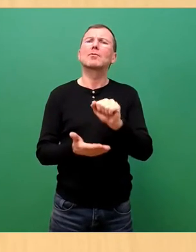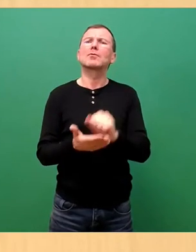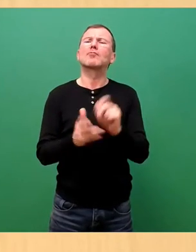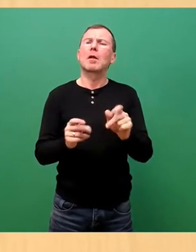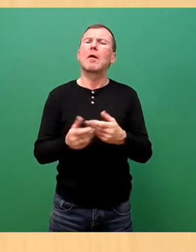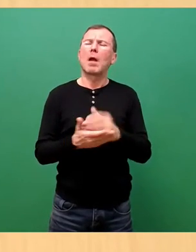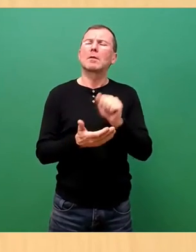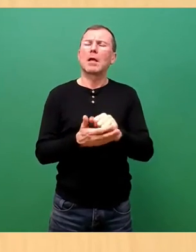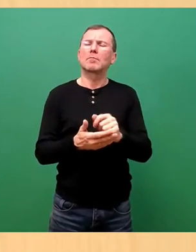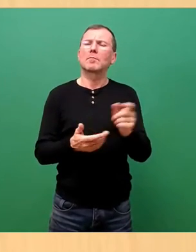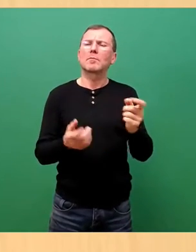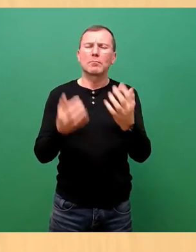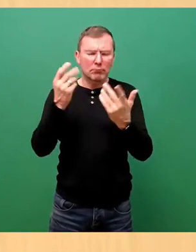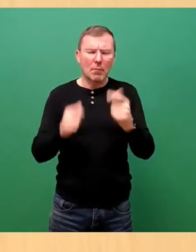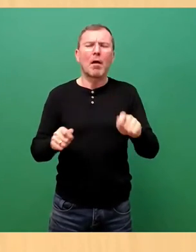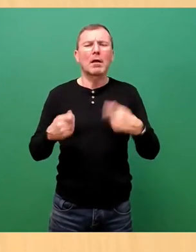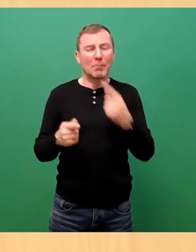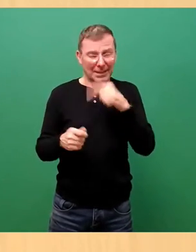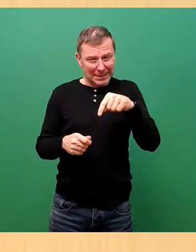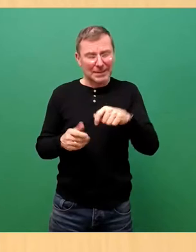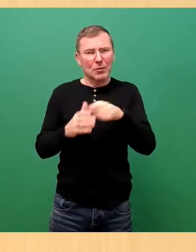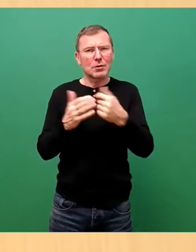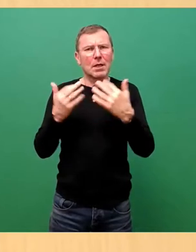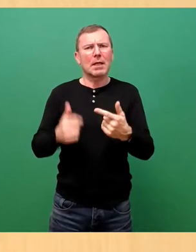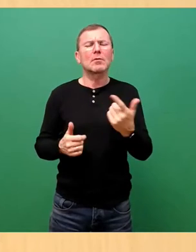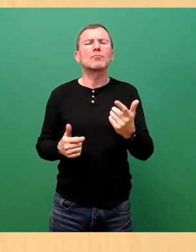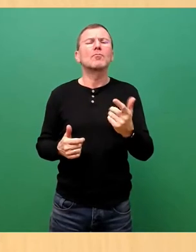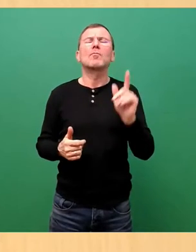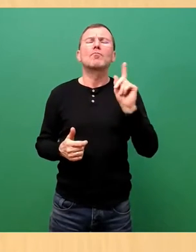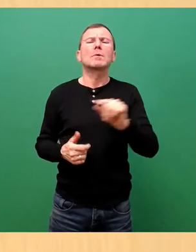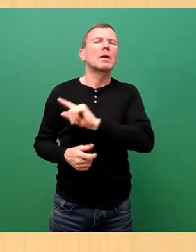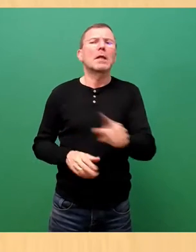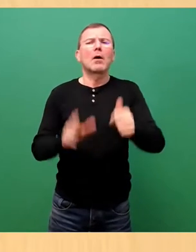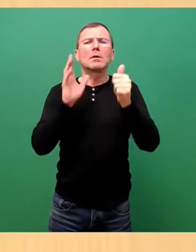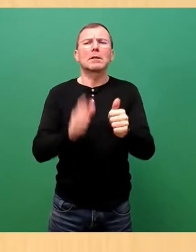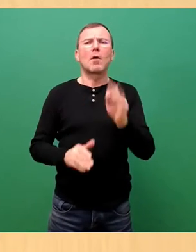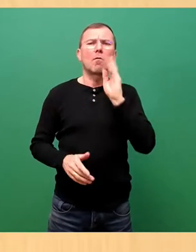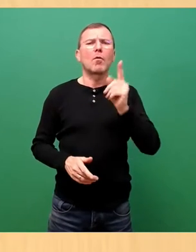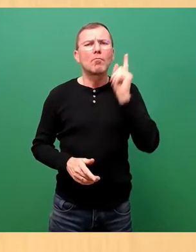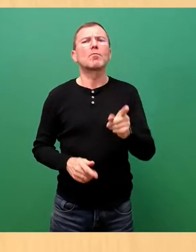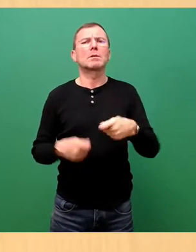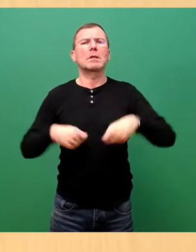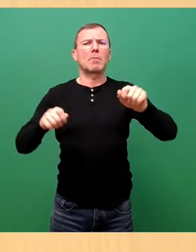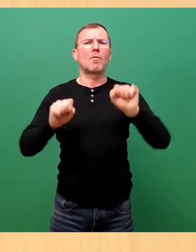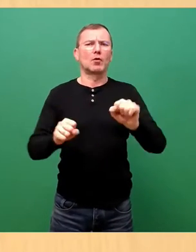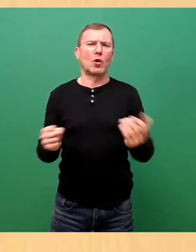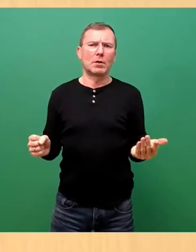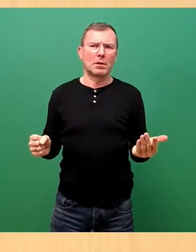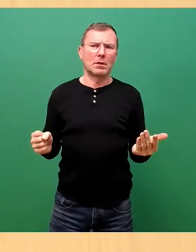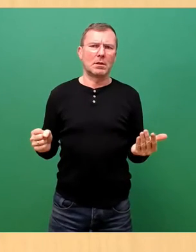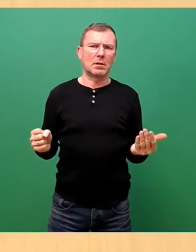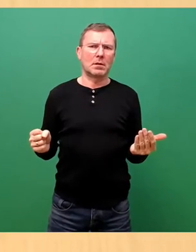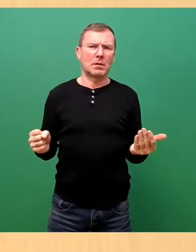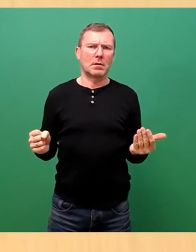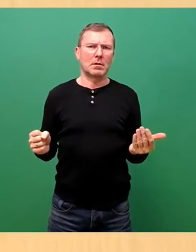bei der jetzt gültigen Regelung 1.600 zusätzliche Wohnungen gebaut werden könnten. Wenn